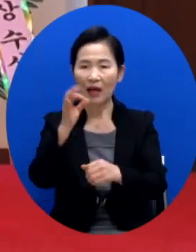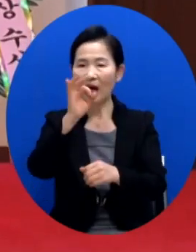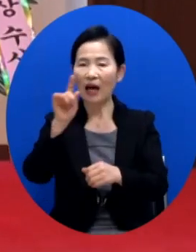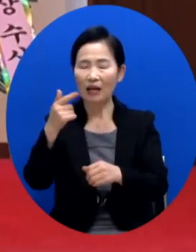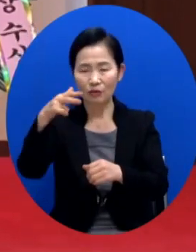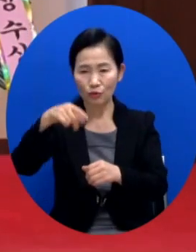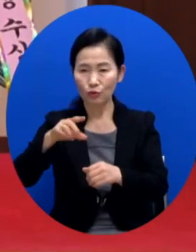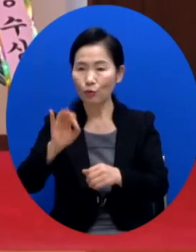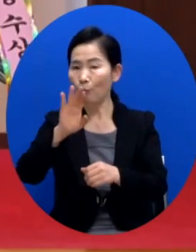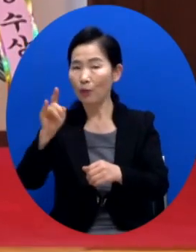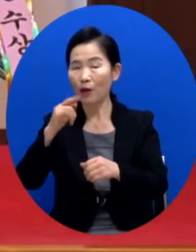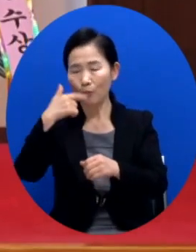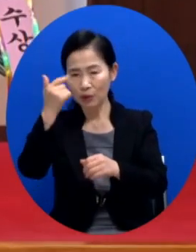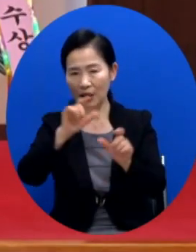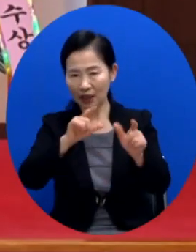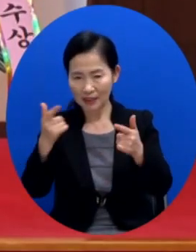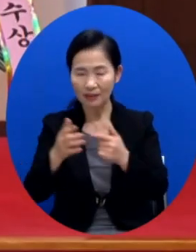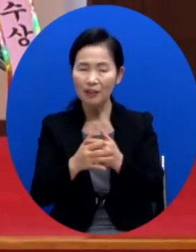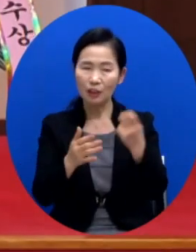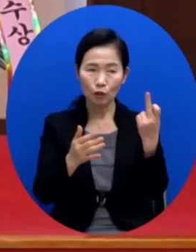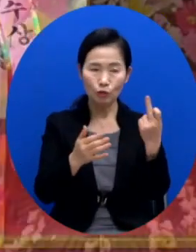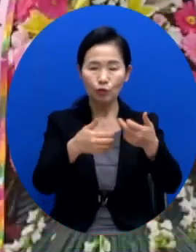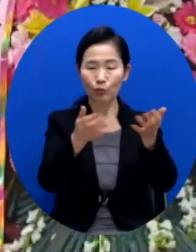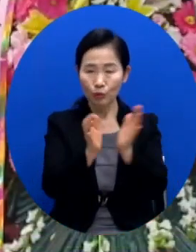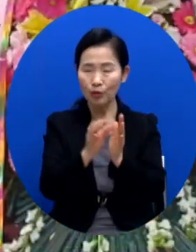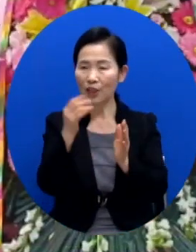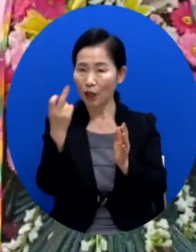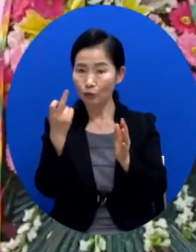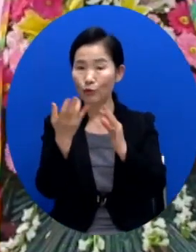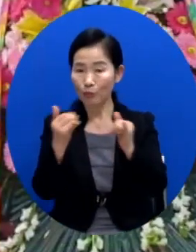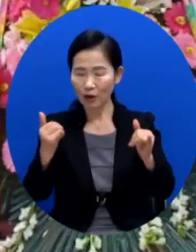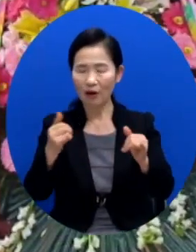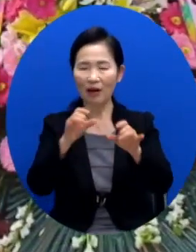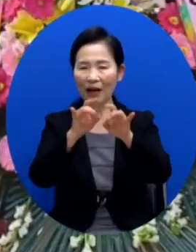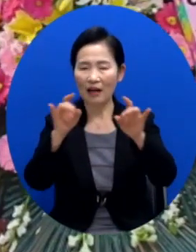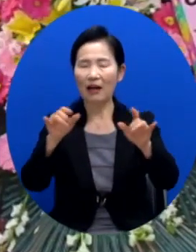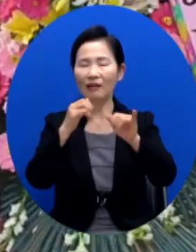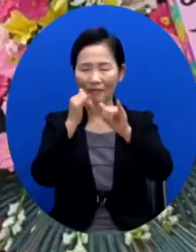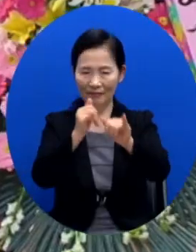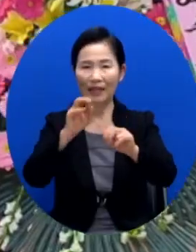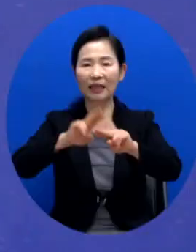등 12개 부문에서 12명의 예술인이 각각 대상을 받았습니다.